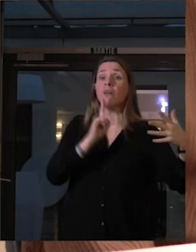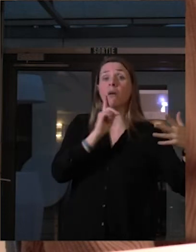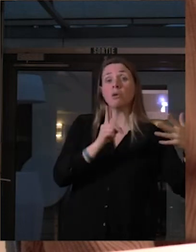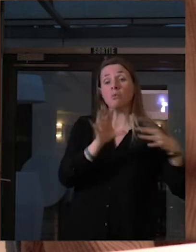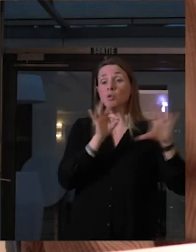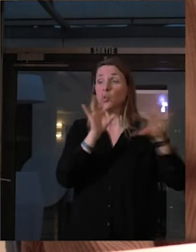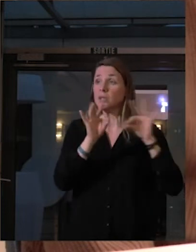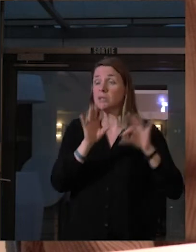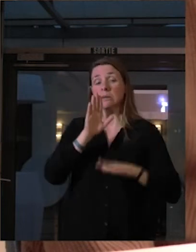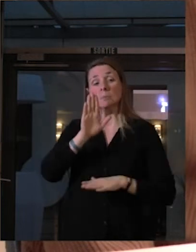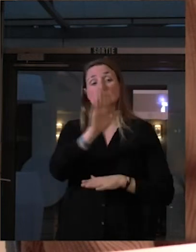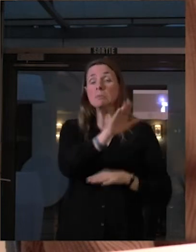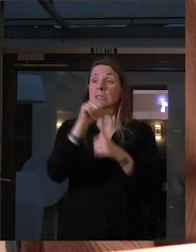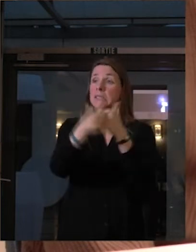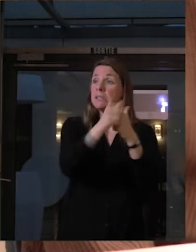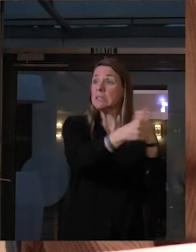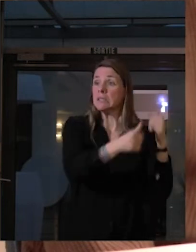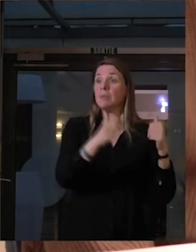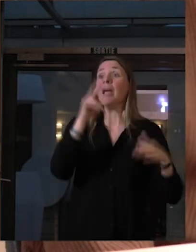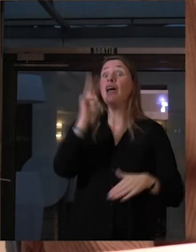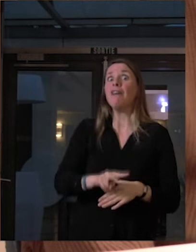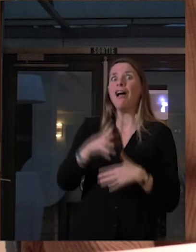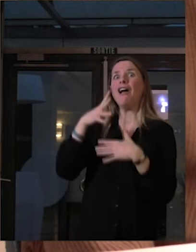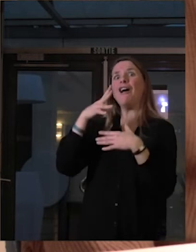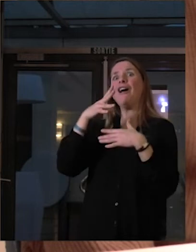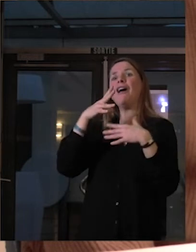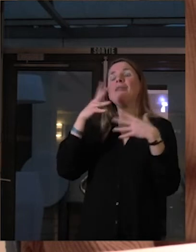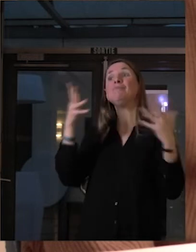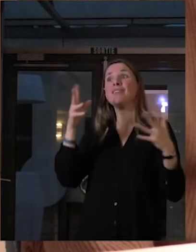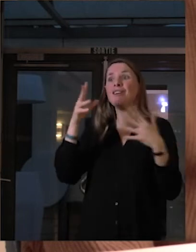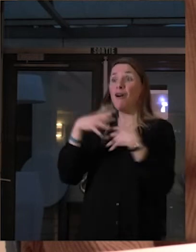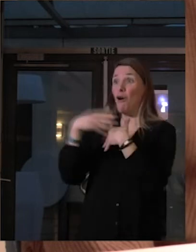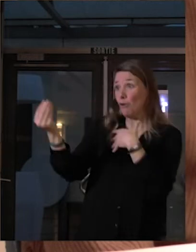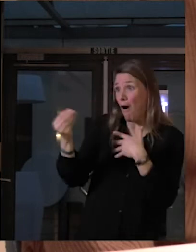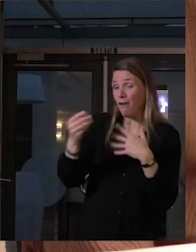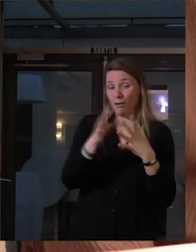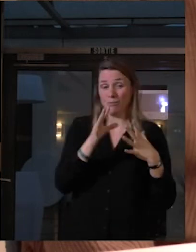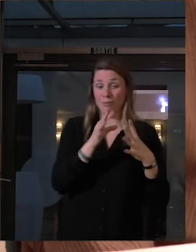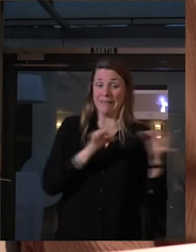la façon dont elles sont, et ça choque en général pas mal de monde quand ils nous voient du coup hors des terrains.